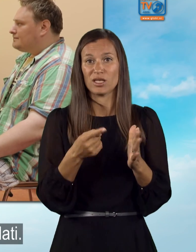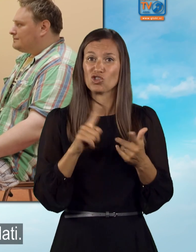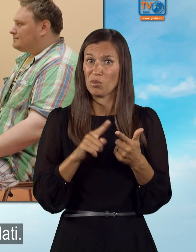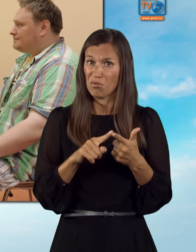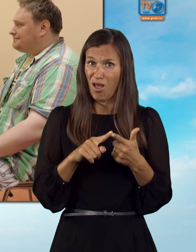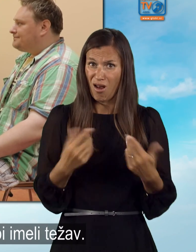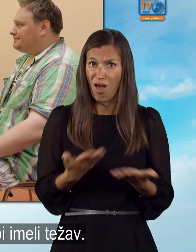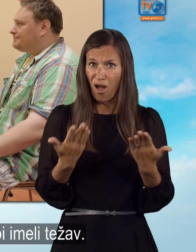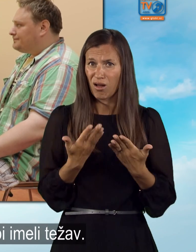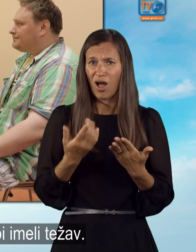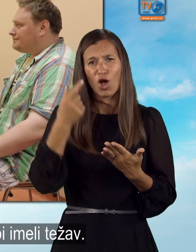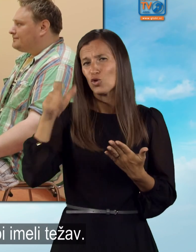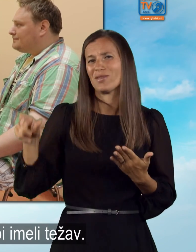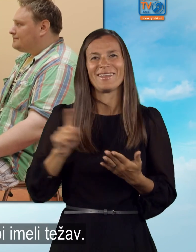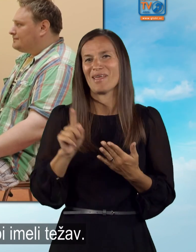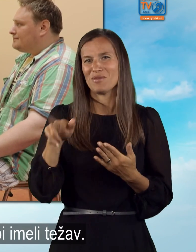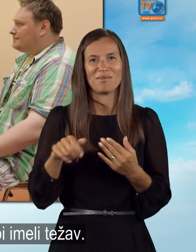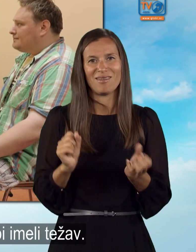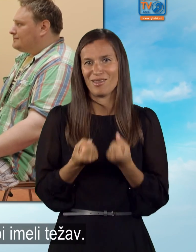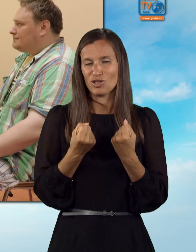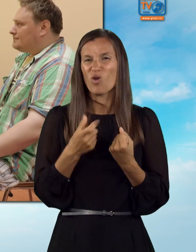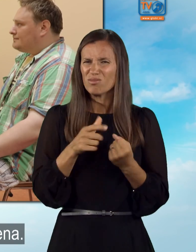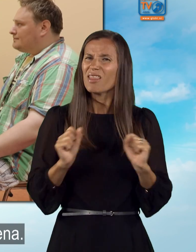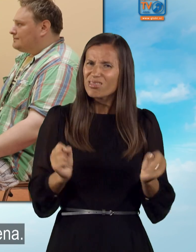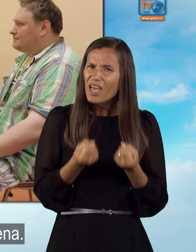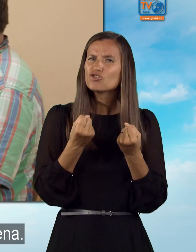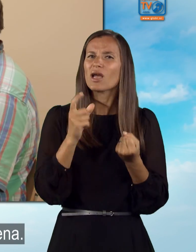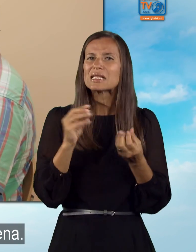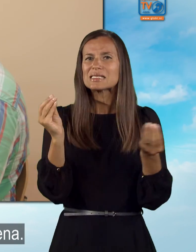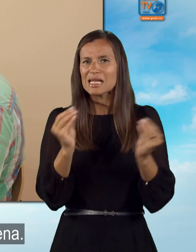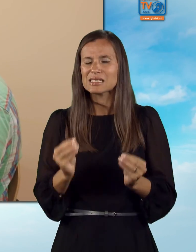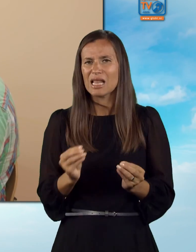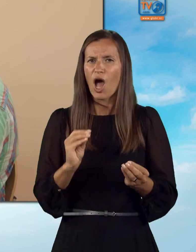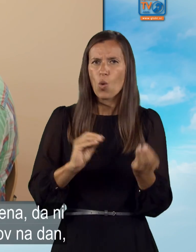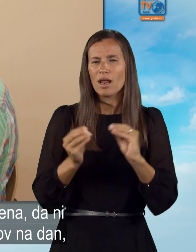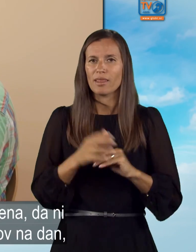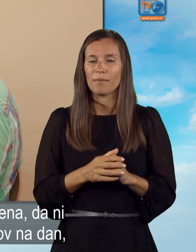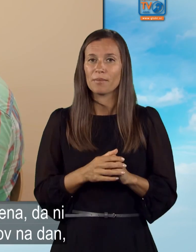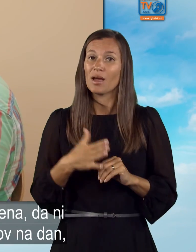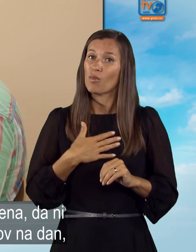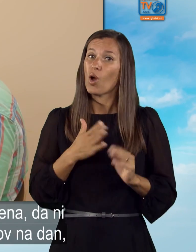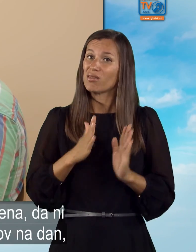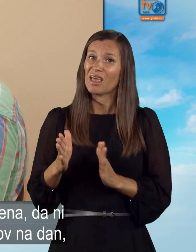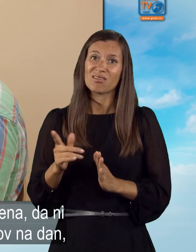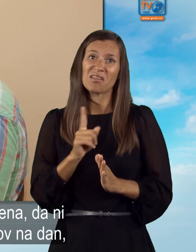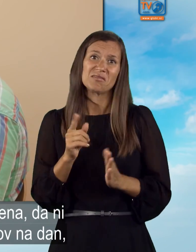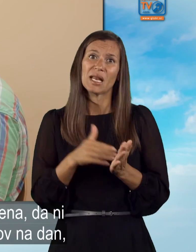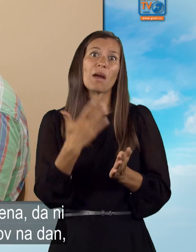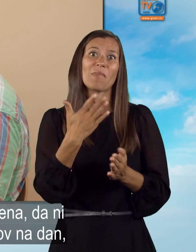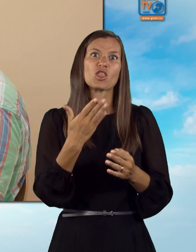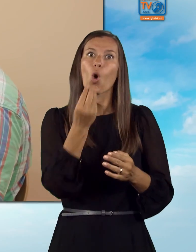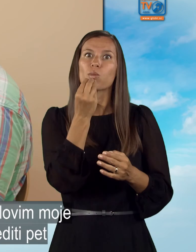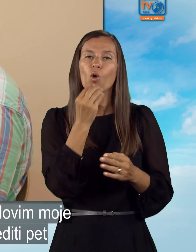bila lahka, ljudje ne bi imeli težav. Težka in sestavljena. Moja dieta je tako narejena, da ni treba ravno 5 obrokov na dan imeti, pa